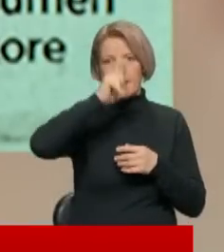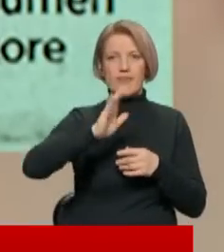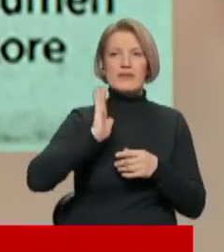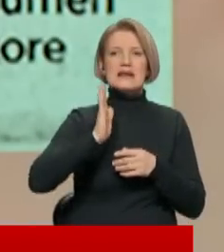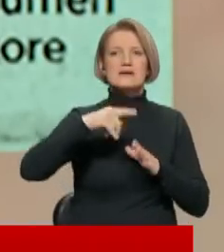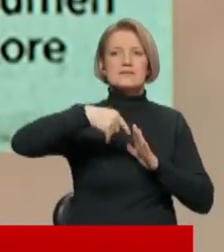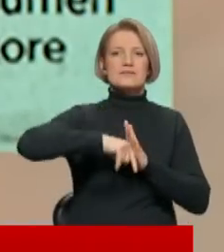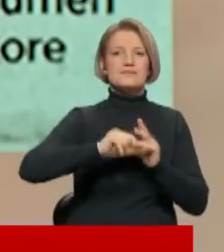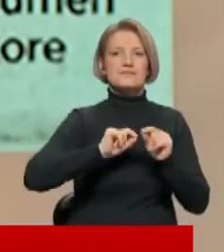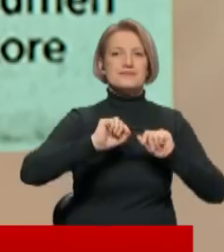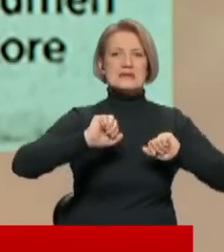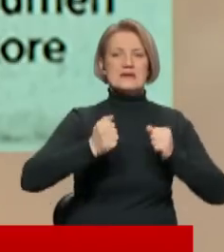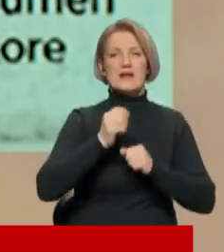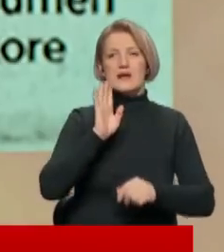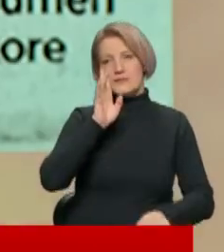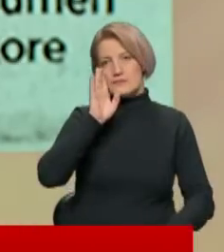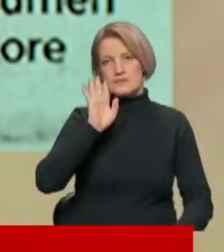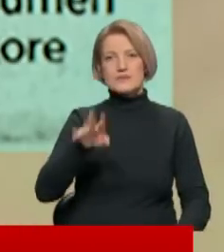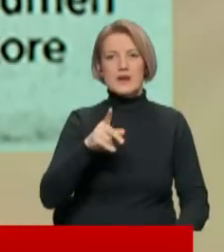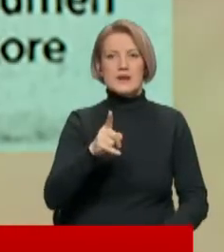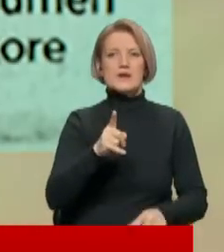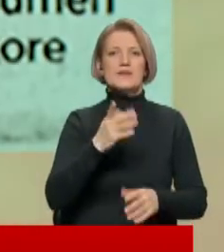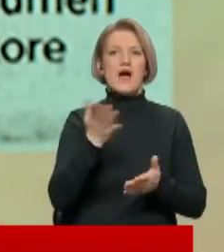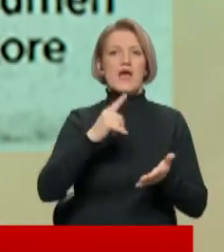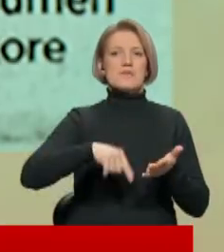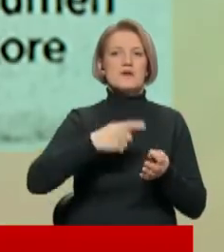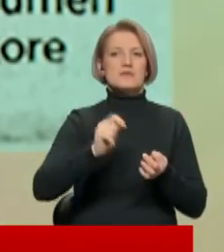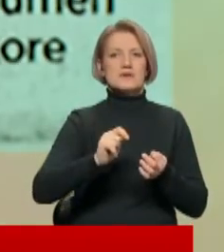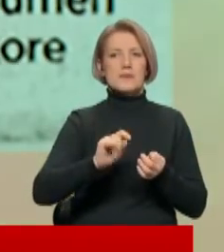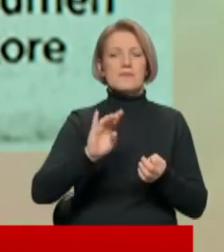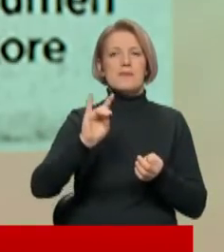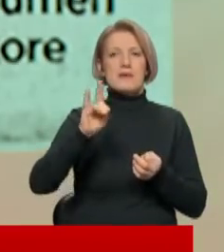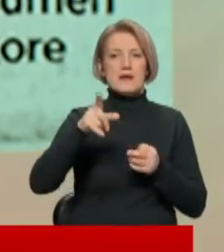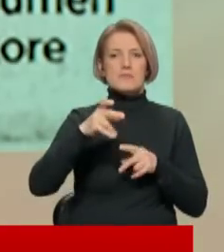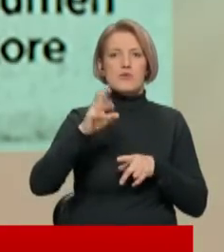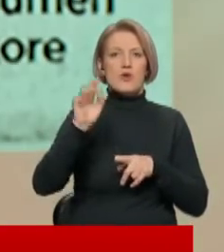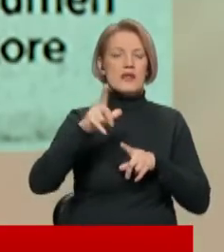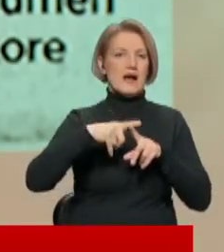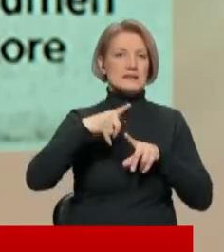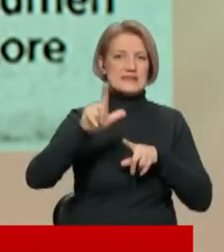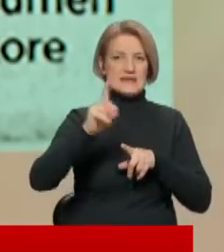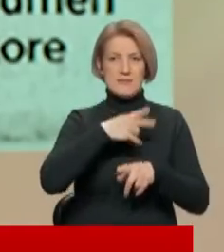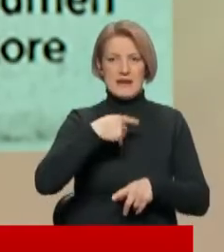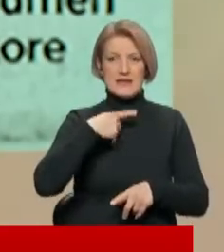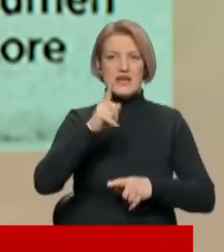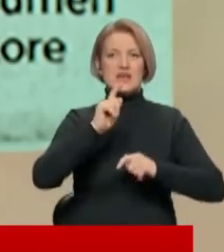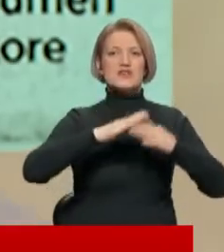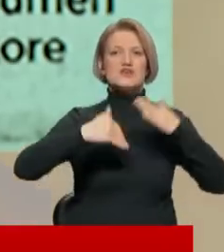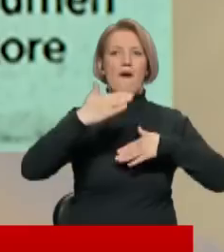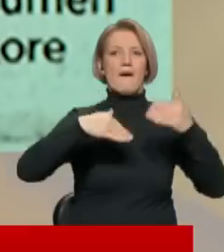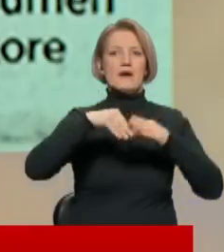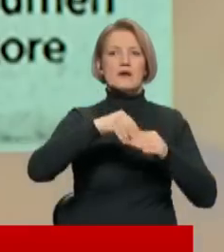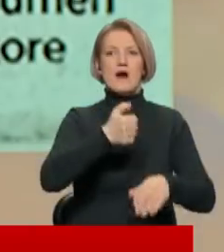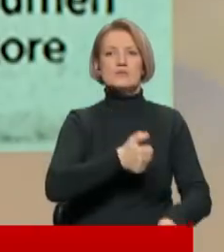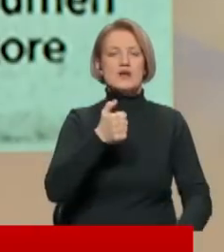giderek derinleşen ekonomik krizi yok sayan bir harcamaya daha imza atıldı MHP'li Polatlı Belediyesi inşası için